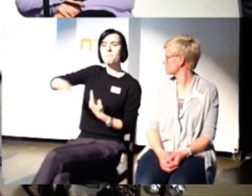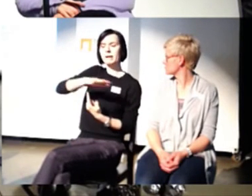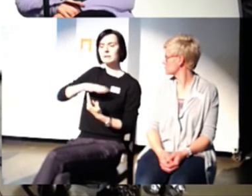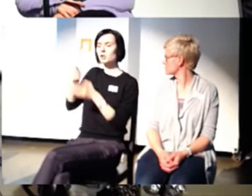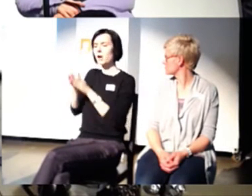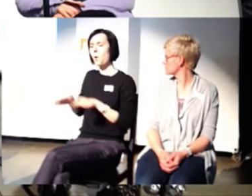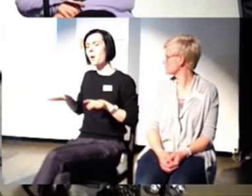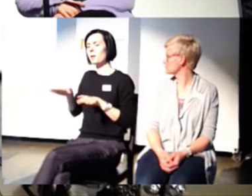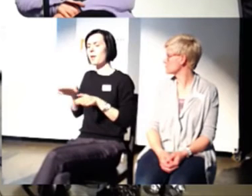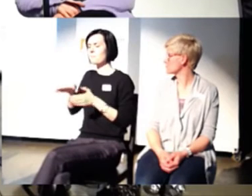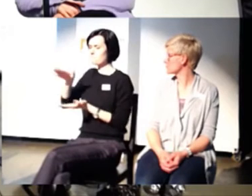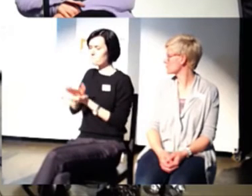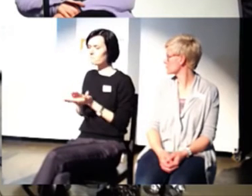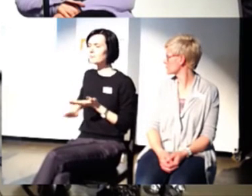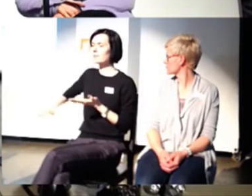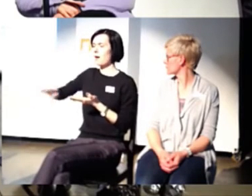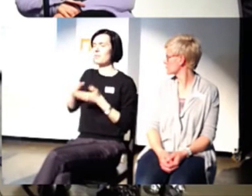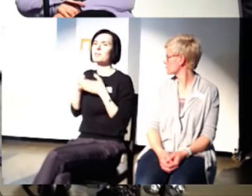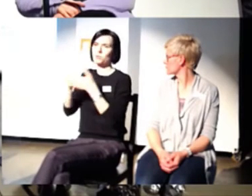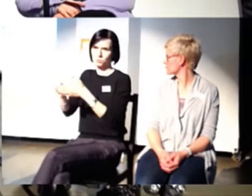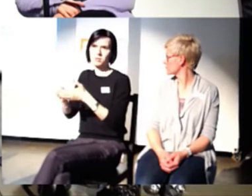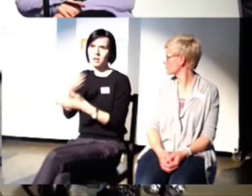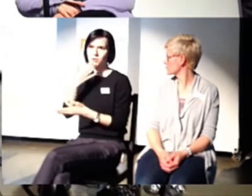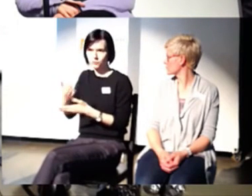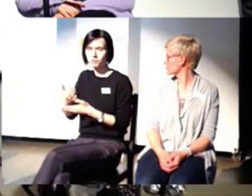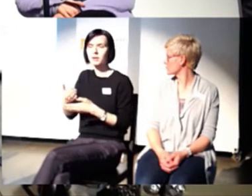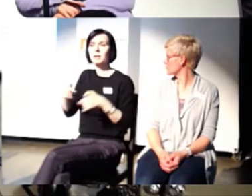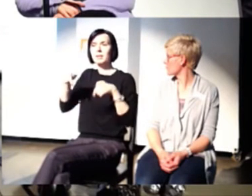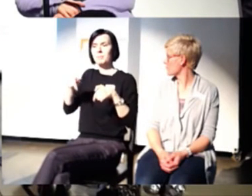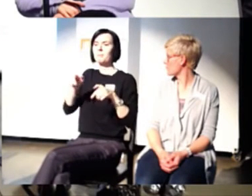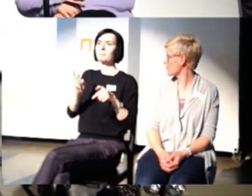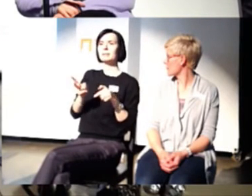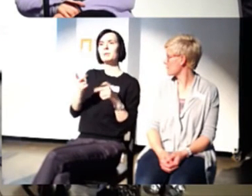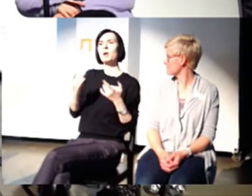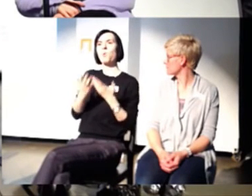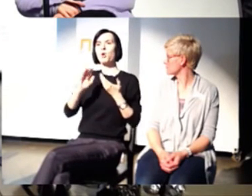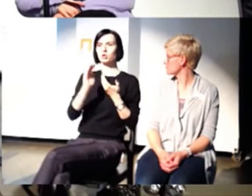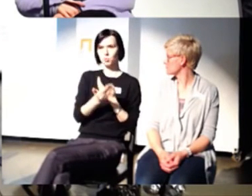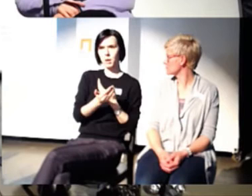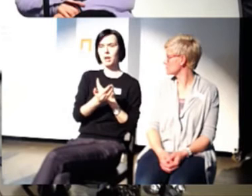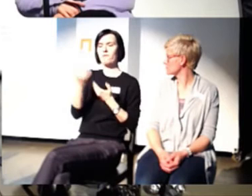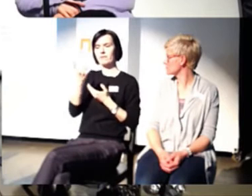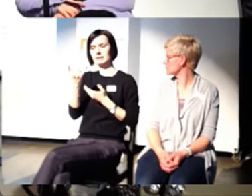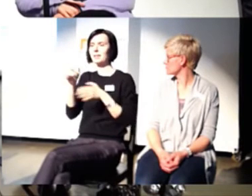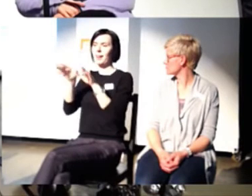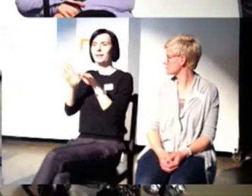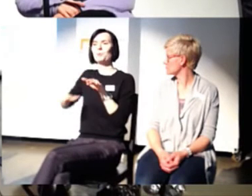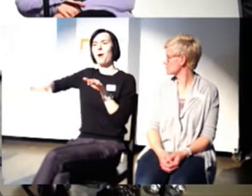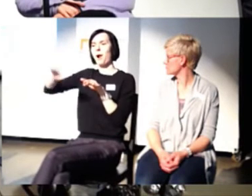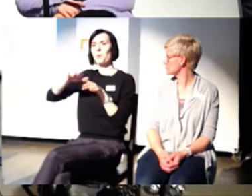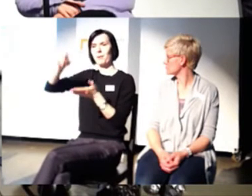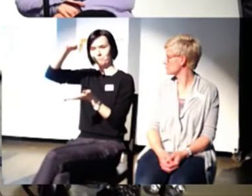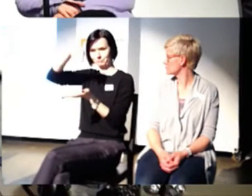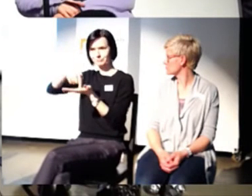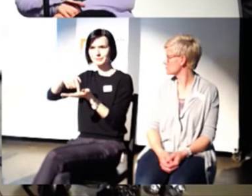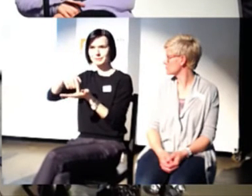sijainti luonnonsuojelu- ja liintuvesialueen tuntumassa. Eli Saaren kartano sijaitsee